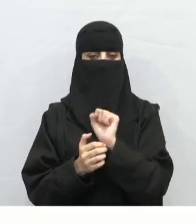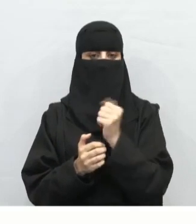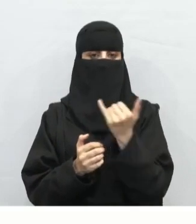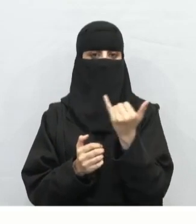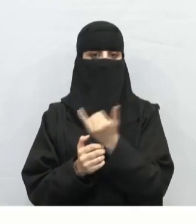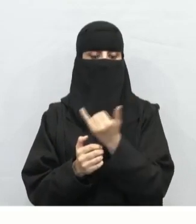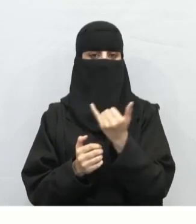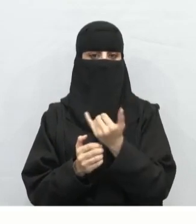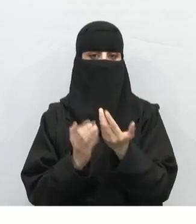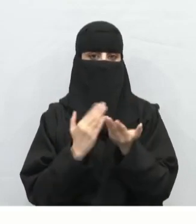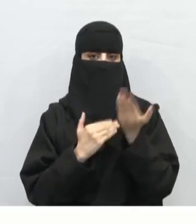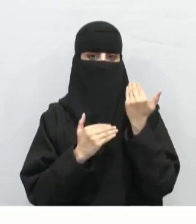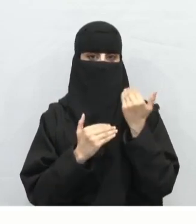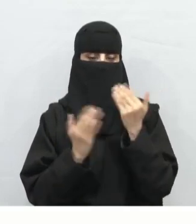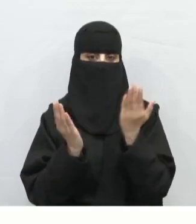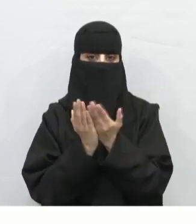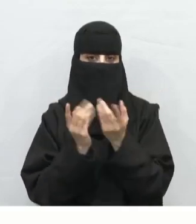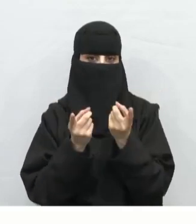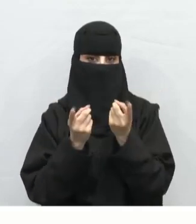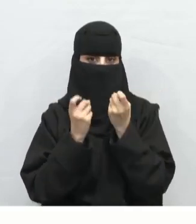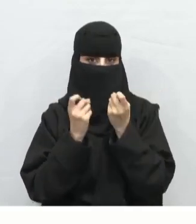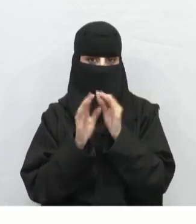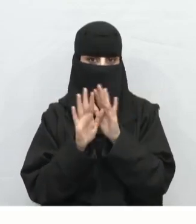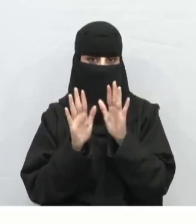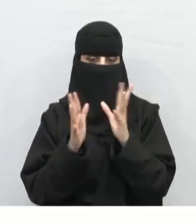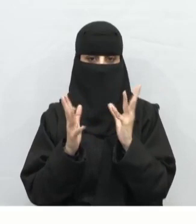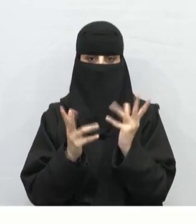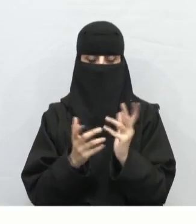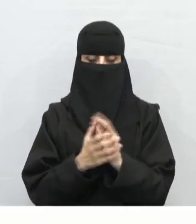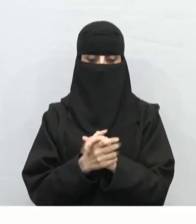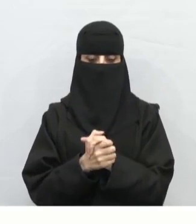درسناه واياكم الا وهو